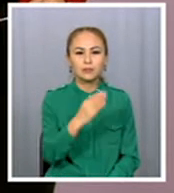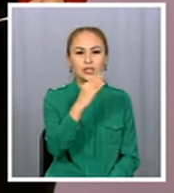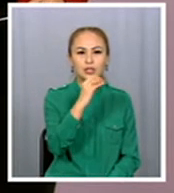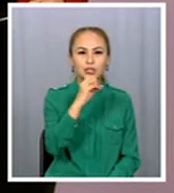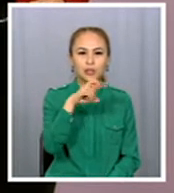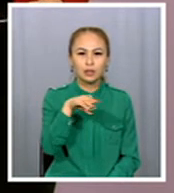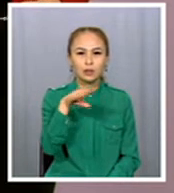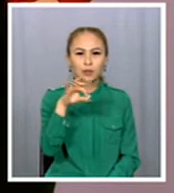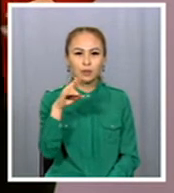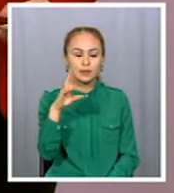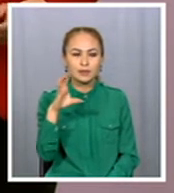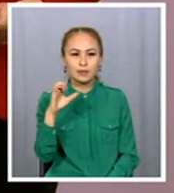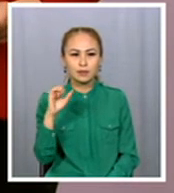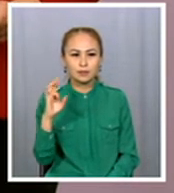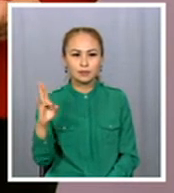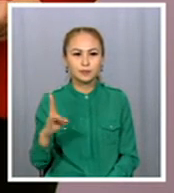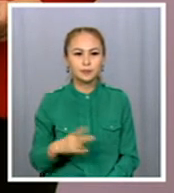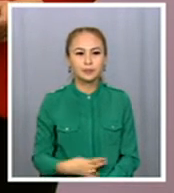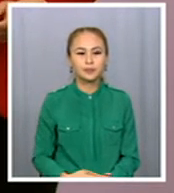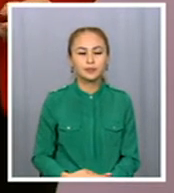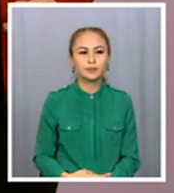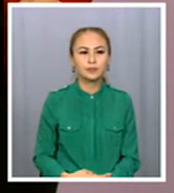Желтоқсан.